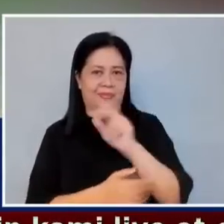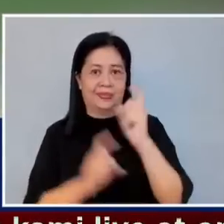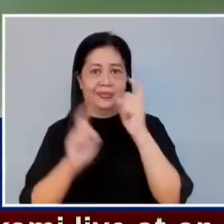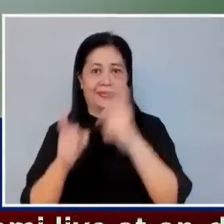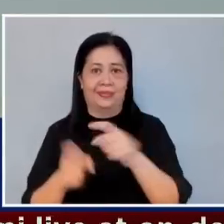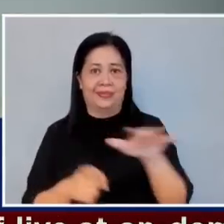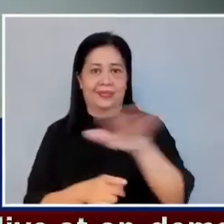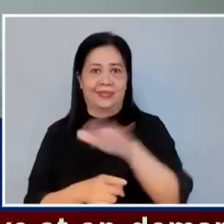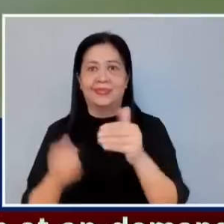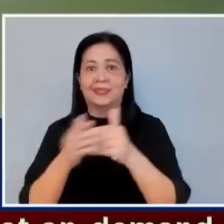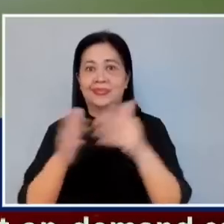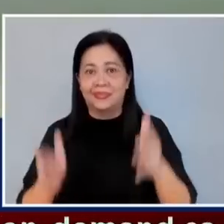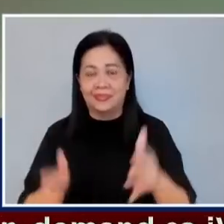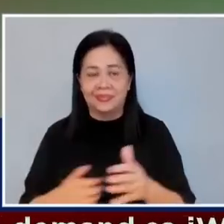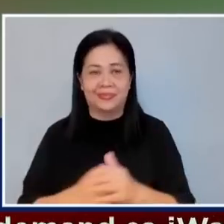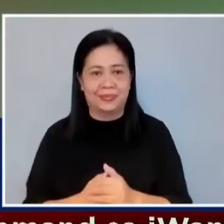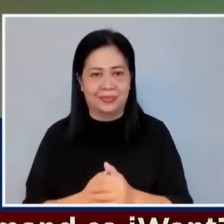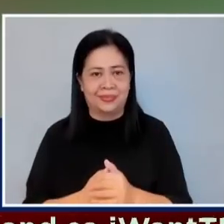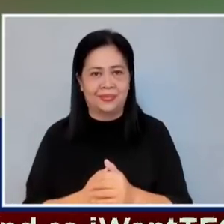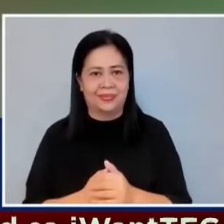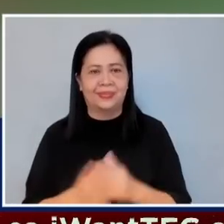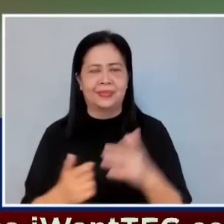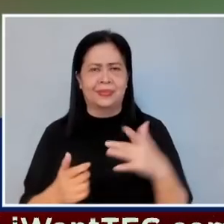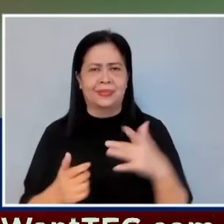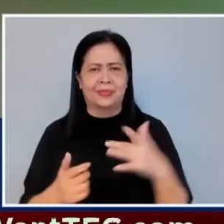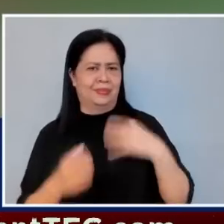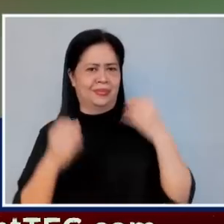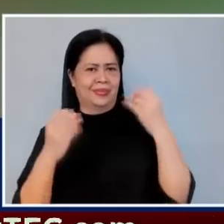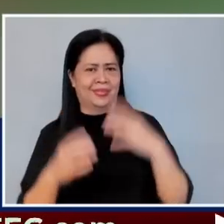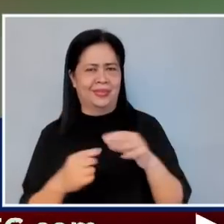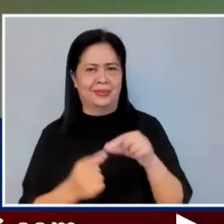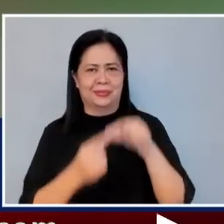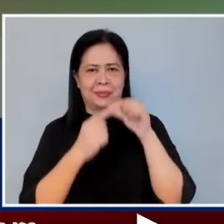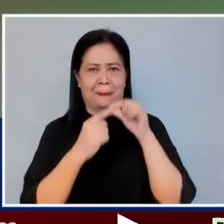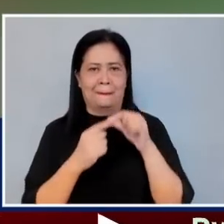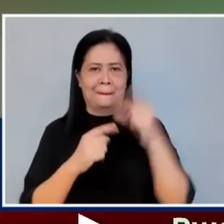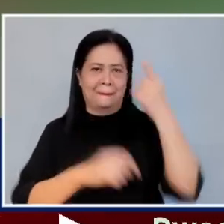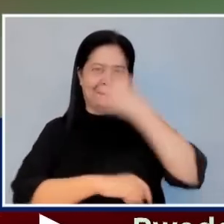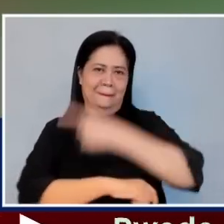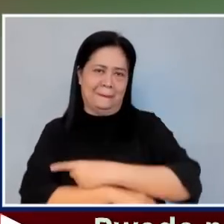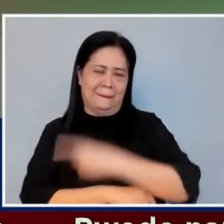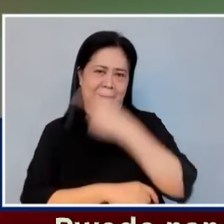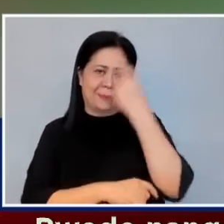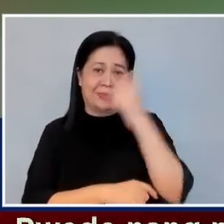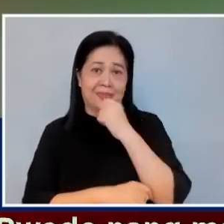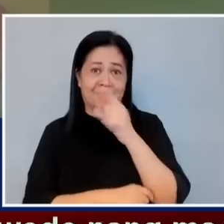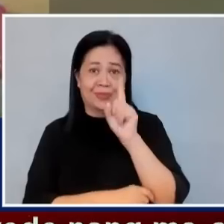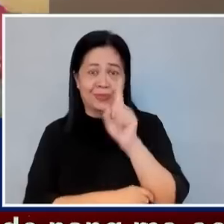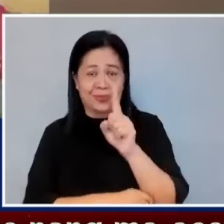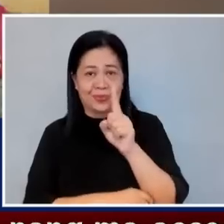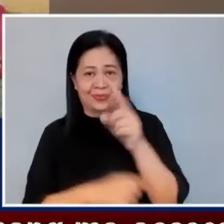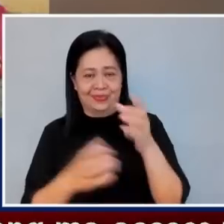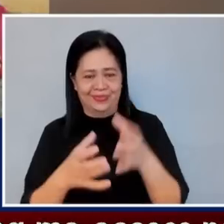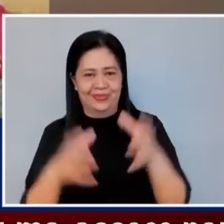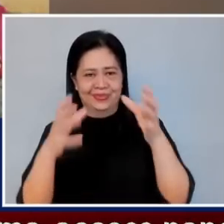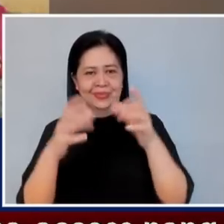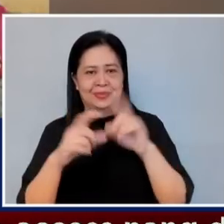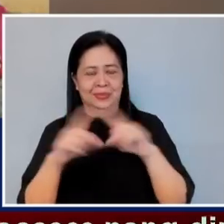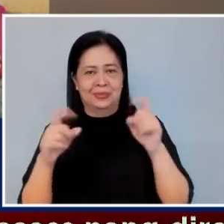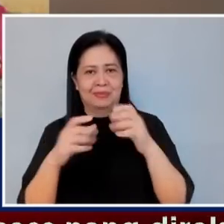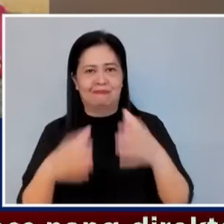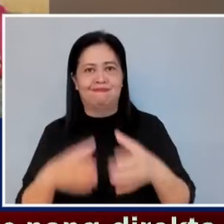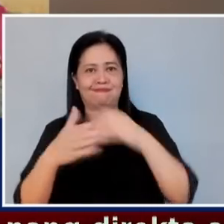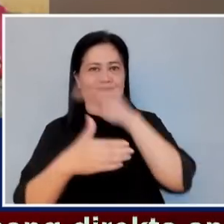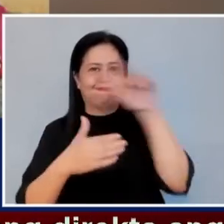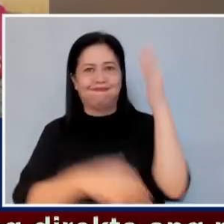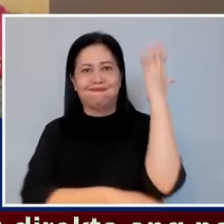mga estudyante. Feel na feel ng teacher ang espesyal na araw dahil hindi lang isang piling, kundi isang buong